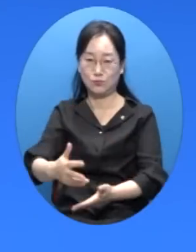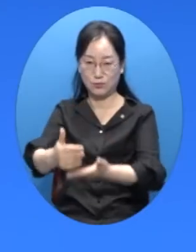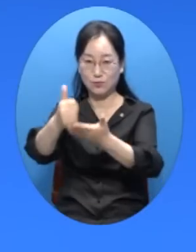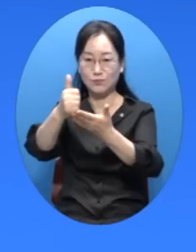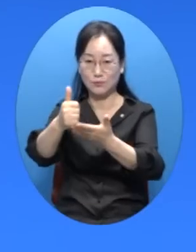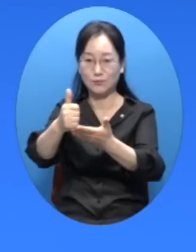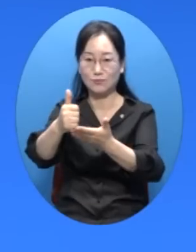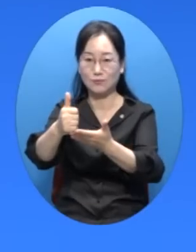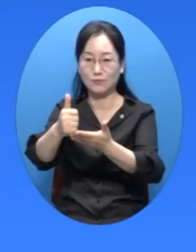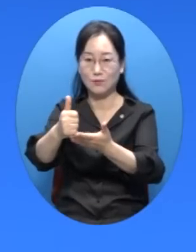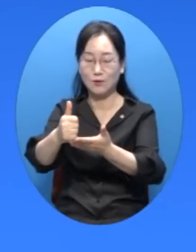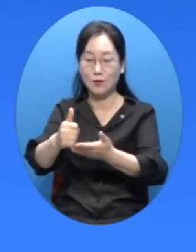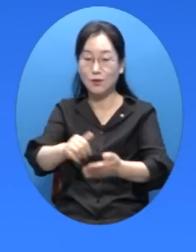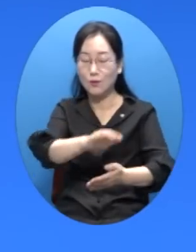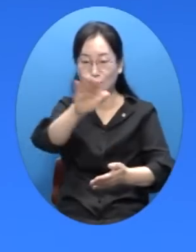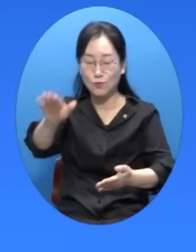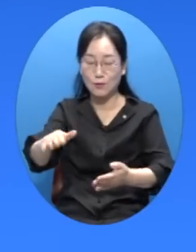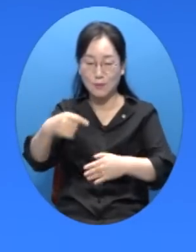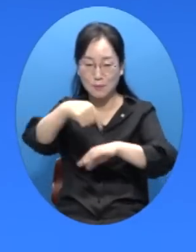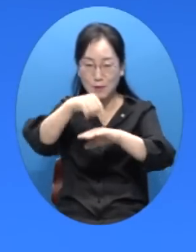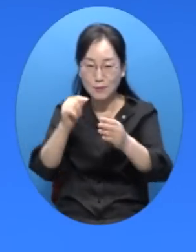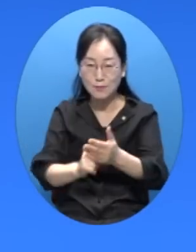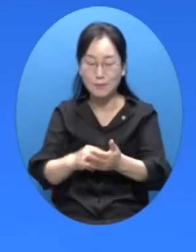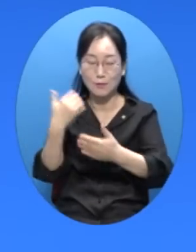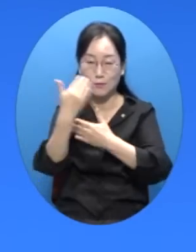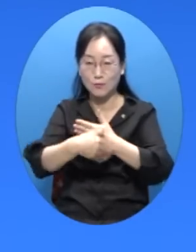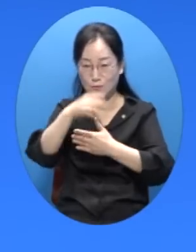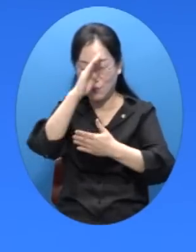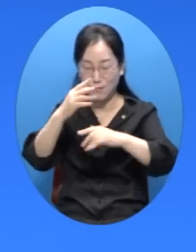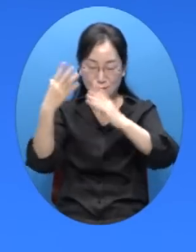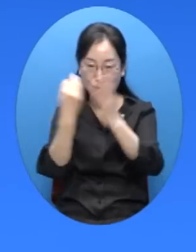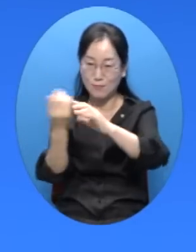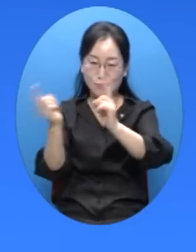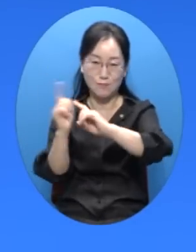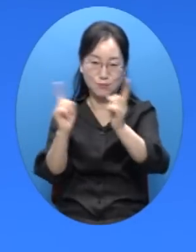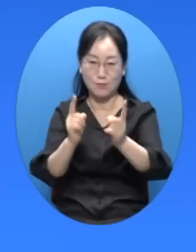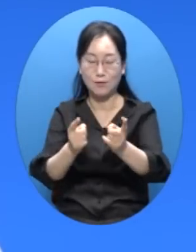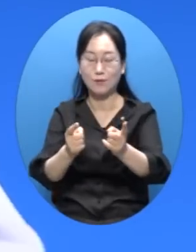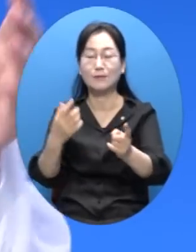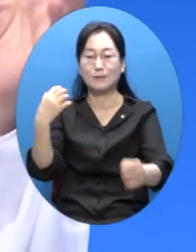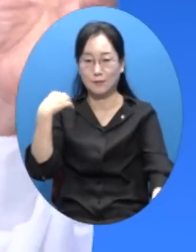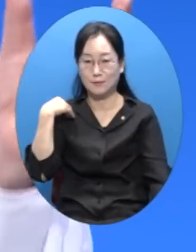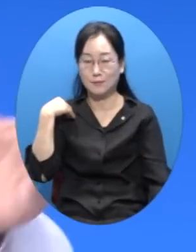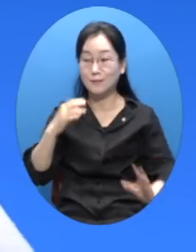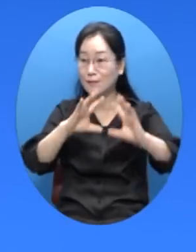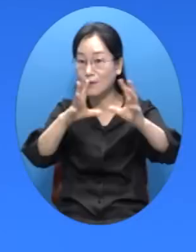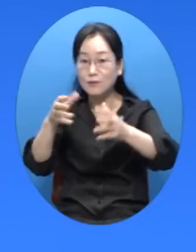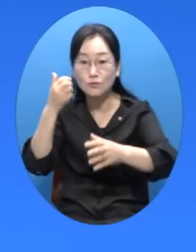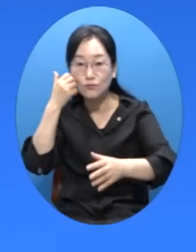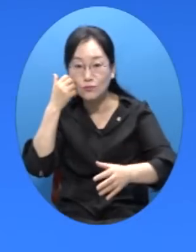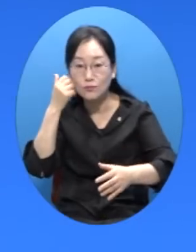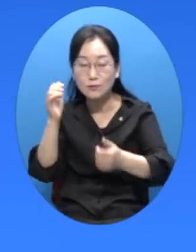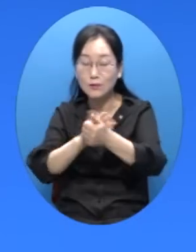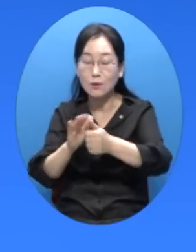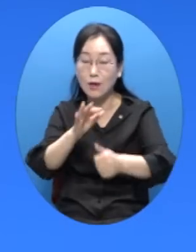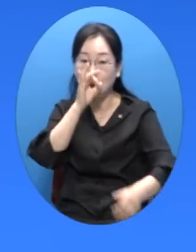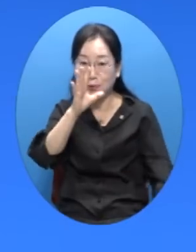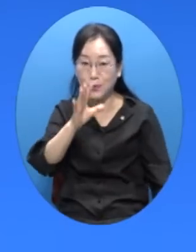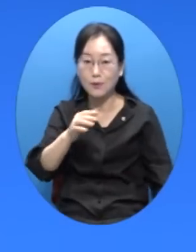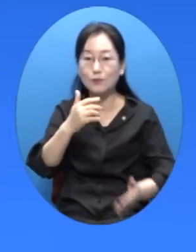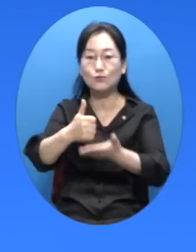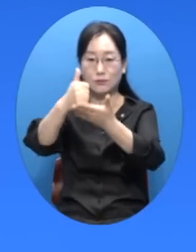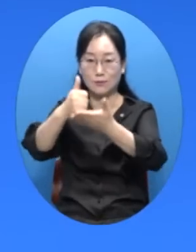되어주셔서 우리의 마음의 병, 육신의 병, 모든 병을 치료해주고 계신 것입니다. 이상 그 누구도 치료하지 못하는 병을 우리